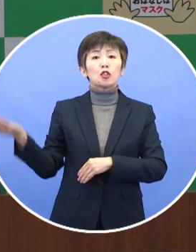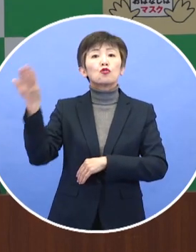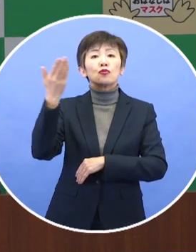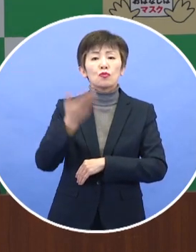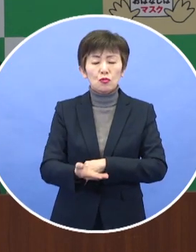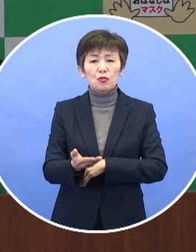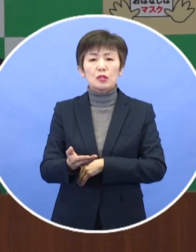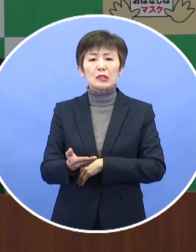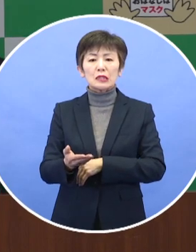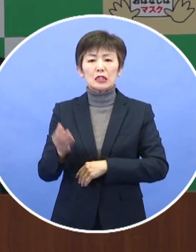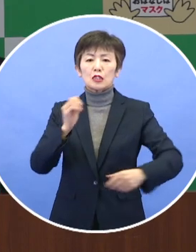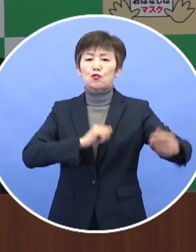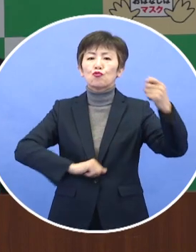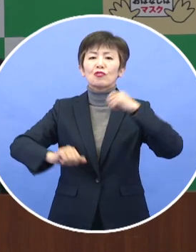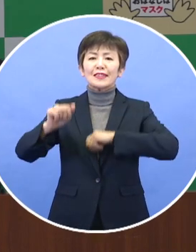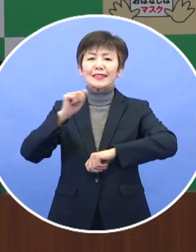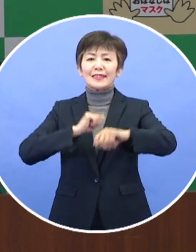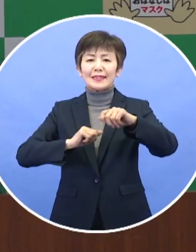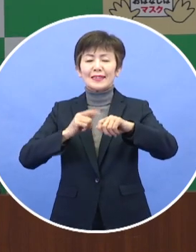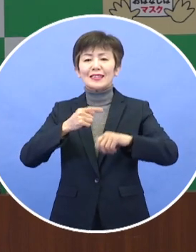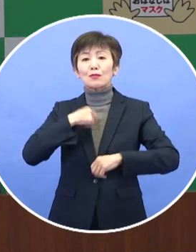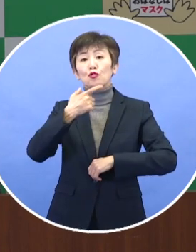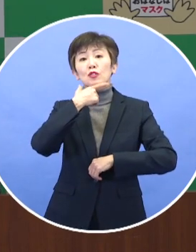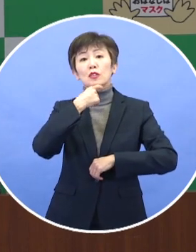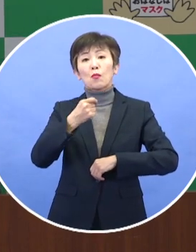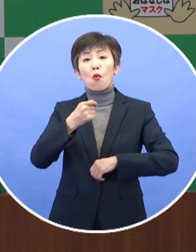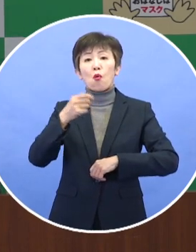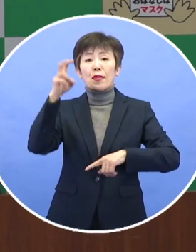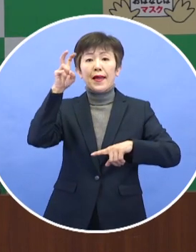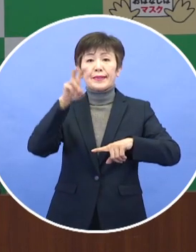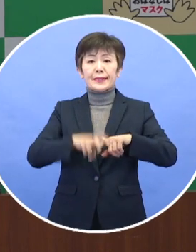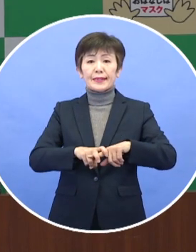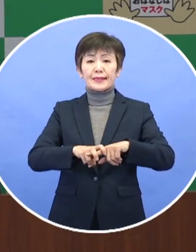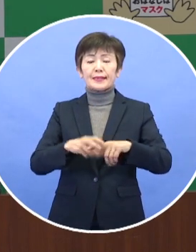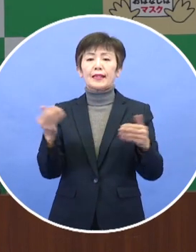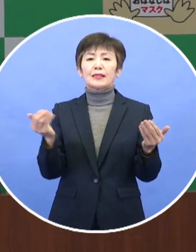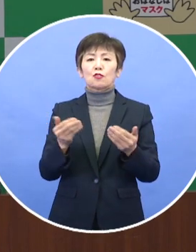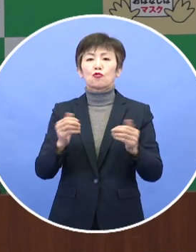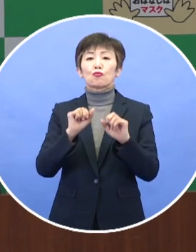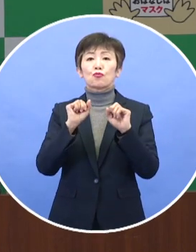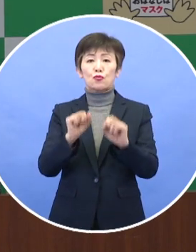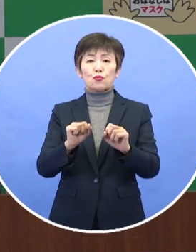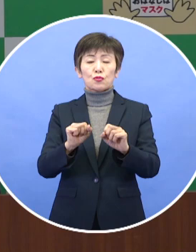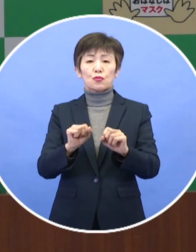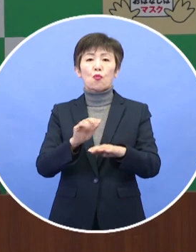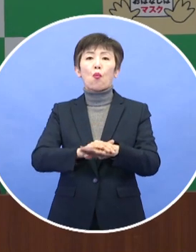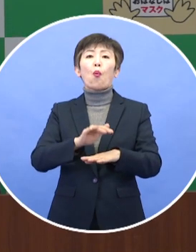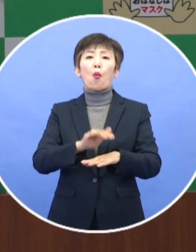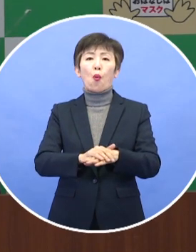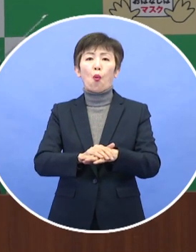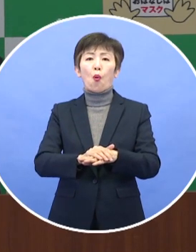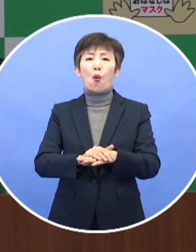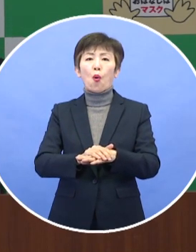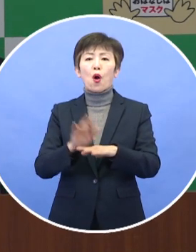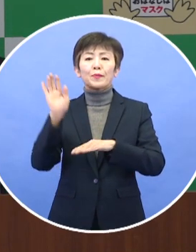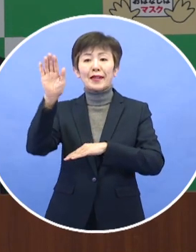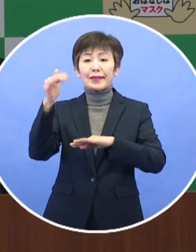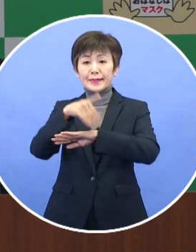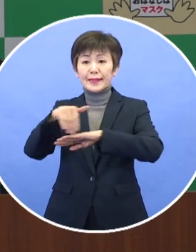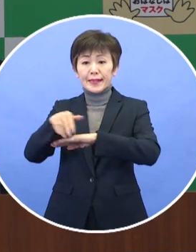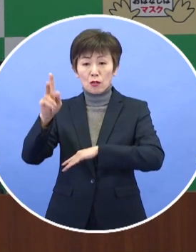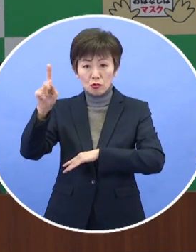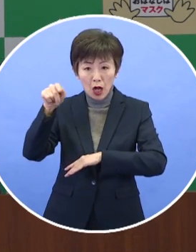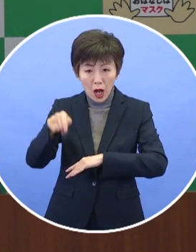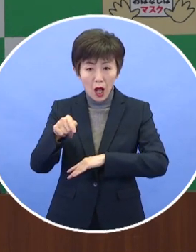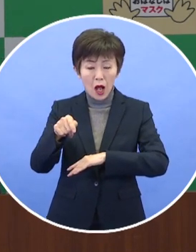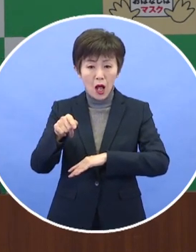ですね昨年度から始めさせていただいて大変好評でございまして、ここまでに6つ、未来戦略課とかですね、県